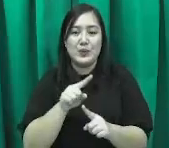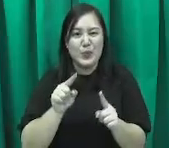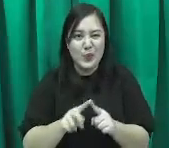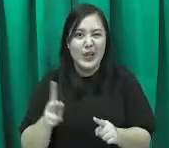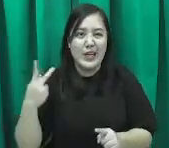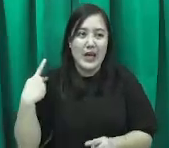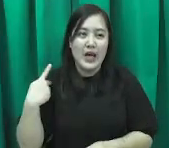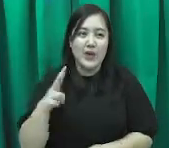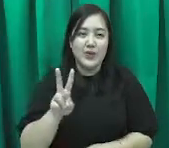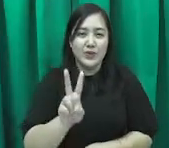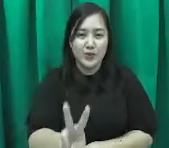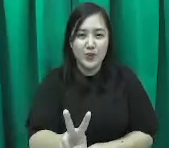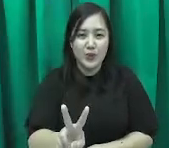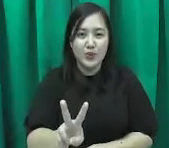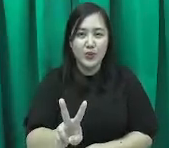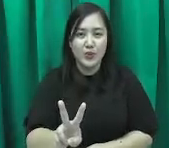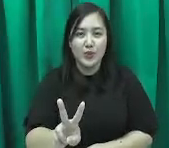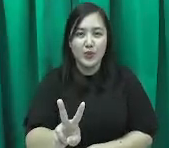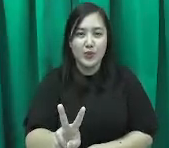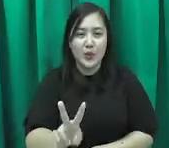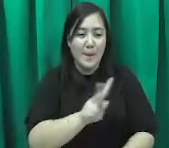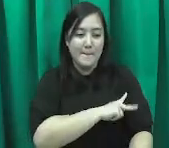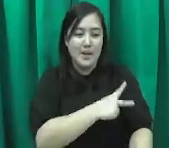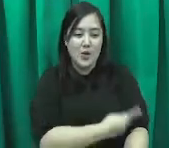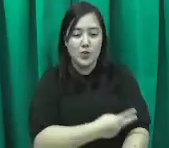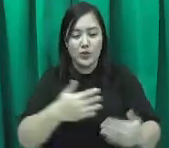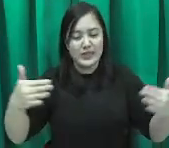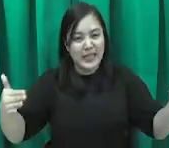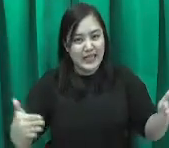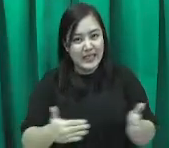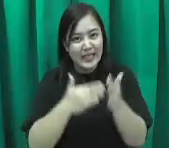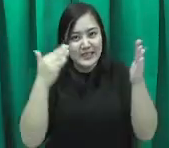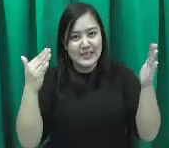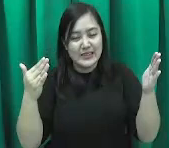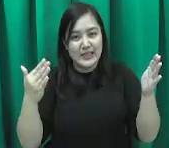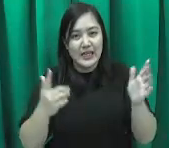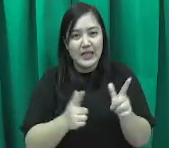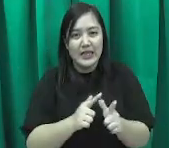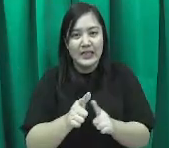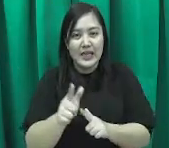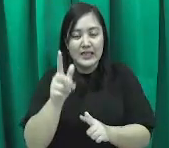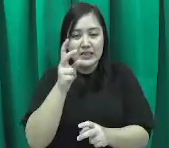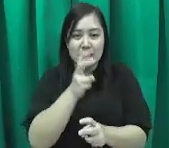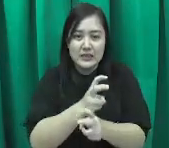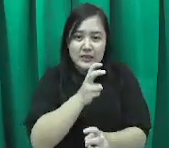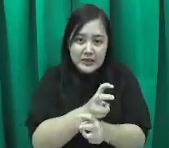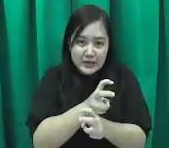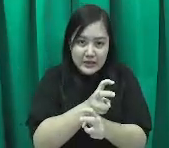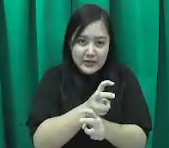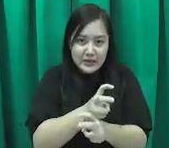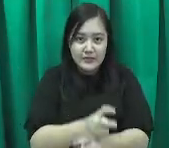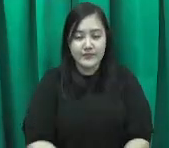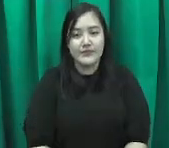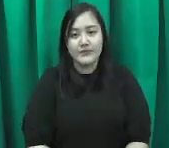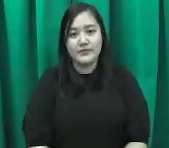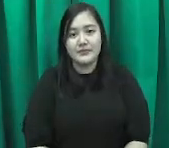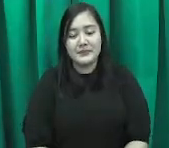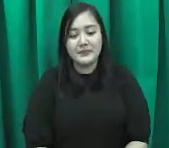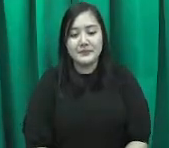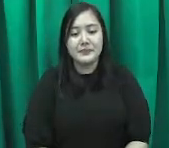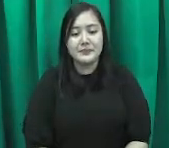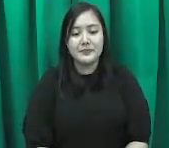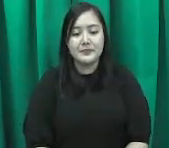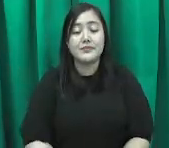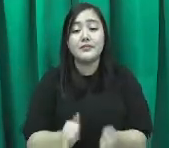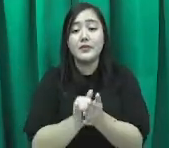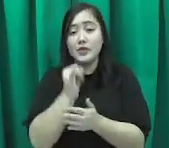Mabigat. Maraming pabigat. Yes, sir. So ano dapat ang gawin ng isang family? Sundin natin yung organization structure na ginawa ng Panginoon.